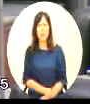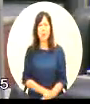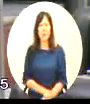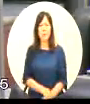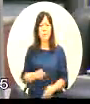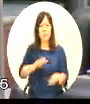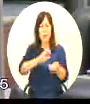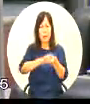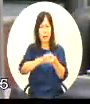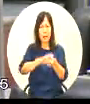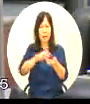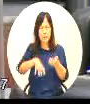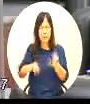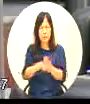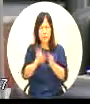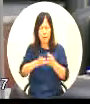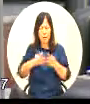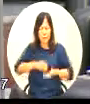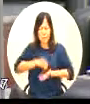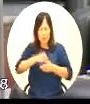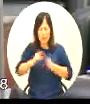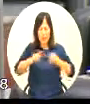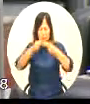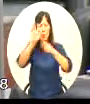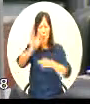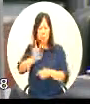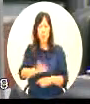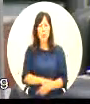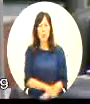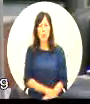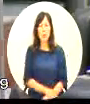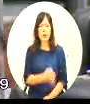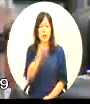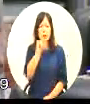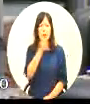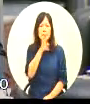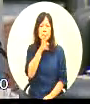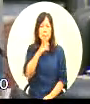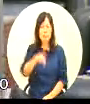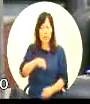然医疗现场大家都很担心会有医疗纠纷，那也许在那个时候